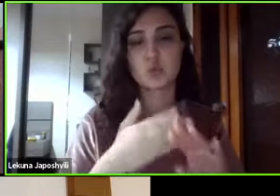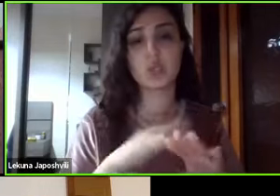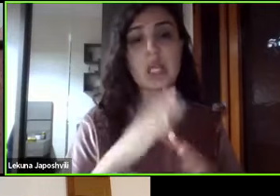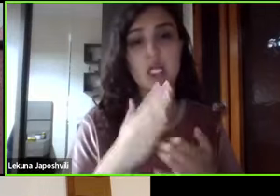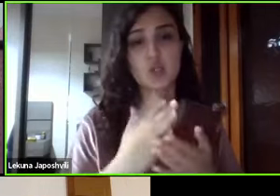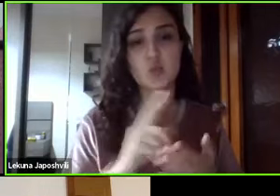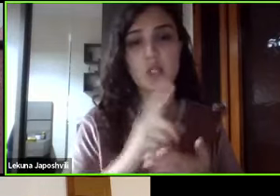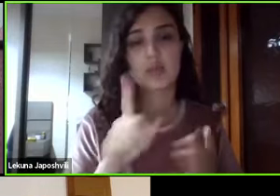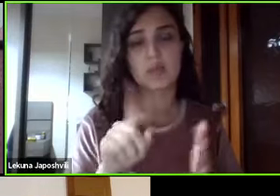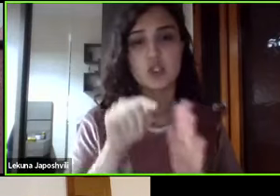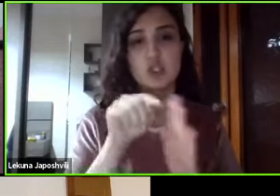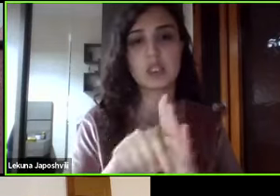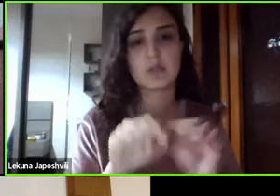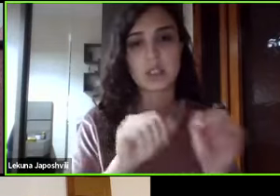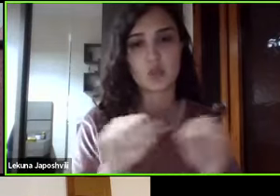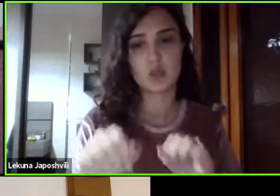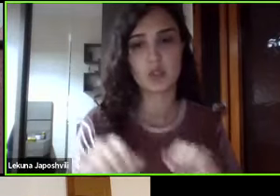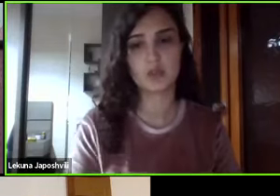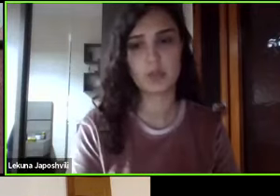რაიმე ჩარევის მექანიზმი.